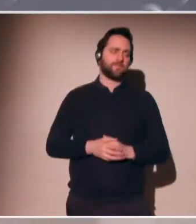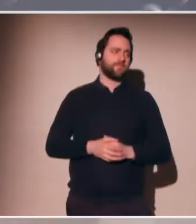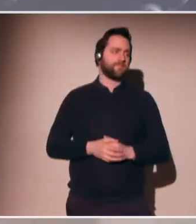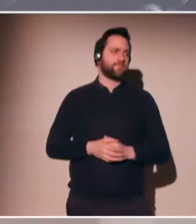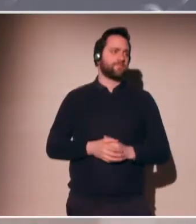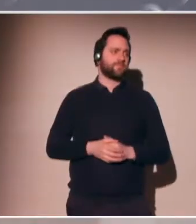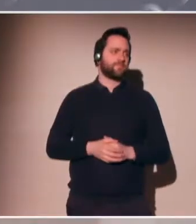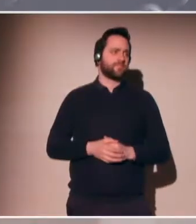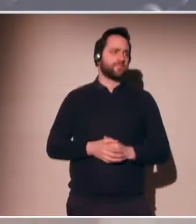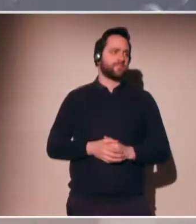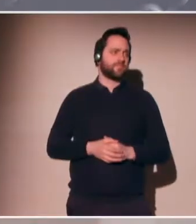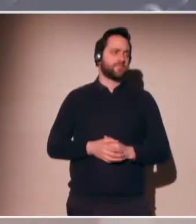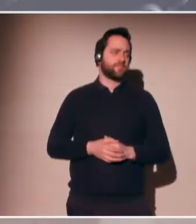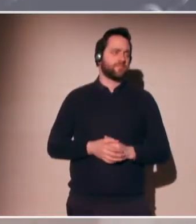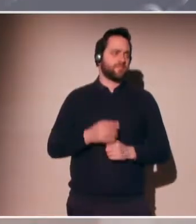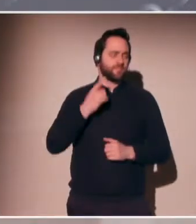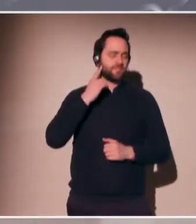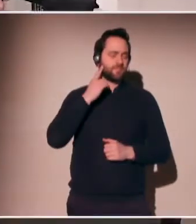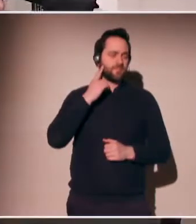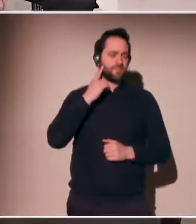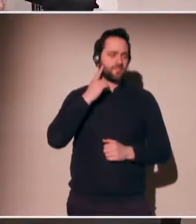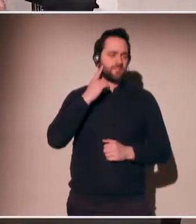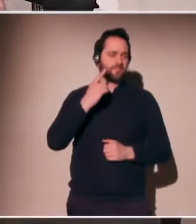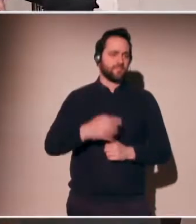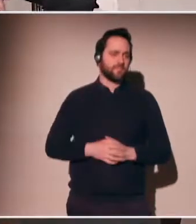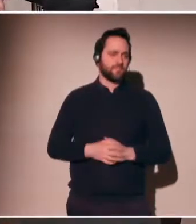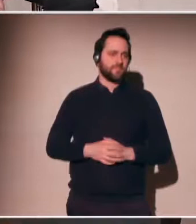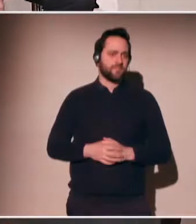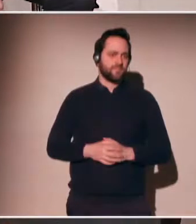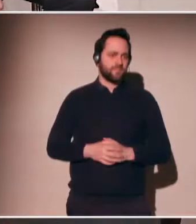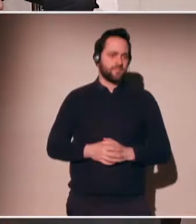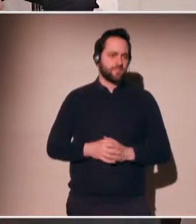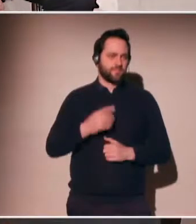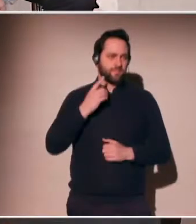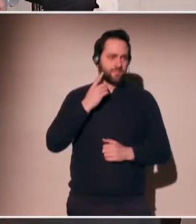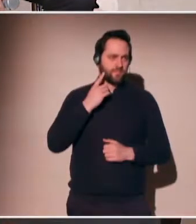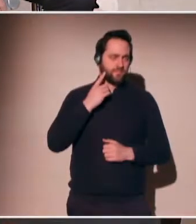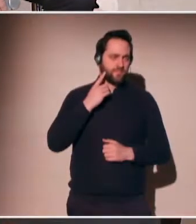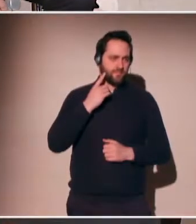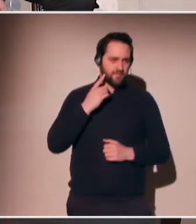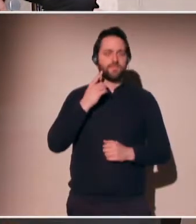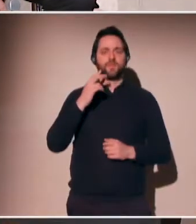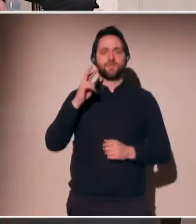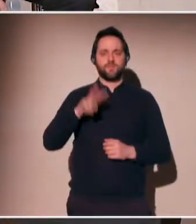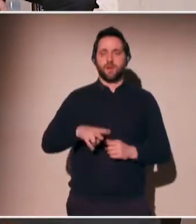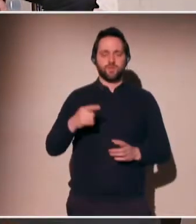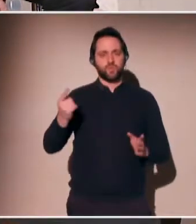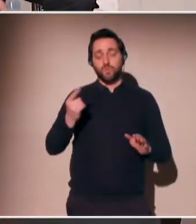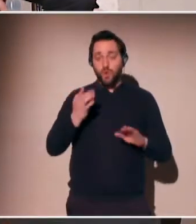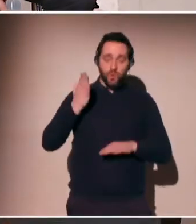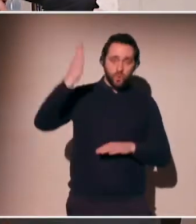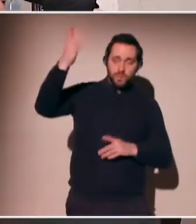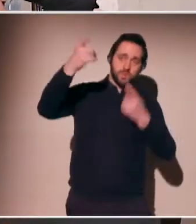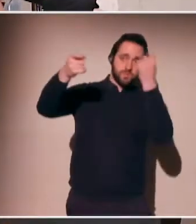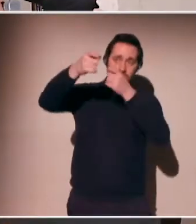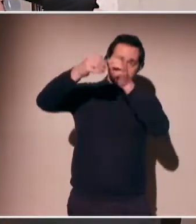serait idiot de ne pas envisager les conséquences économiques, mais la vision catastrophique que